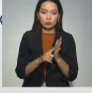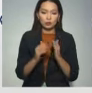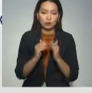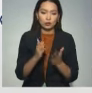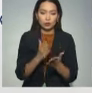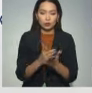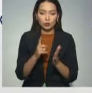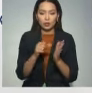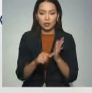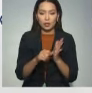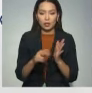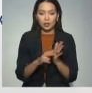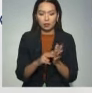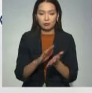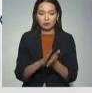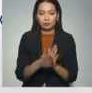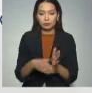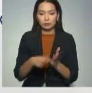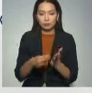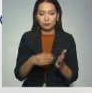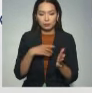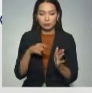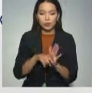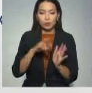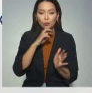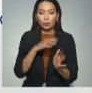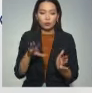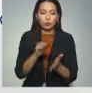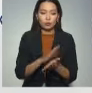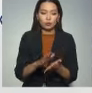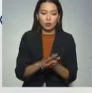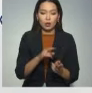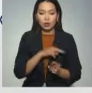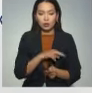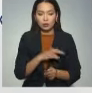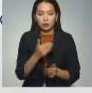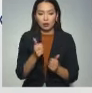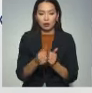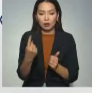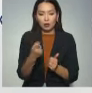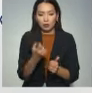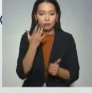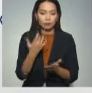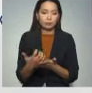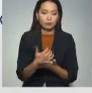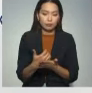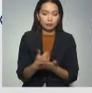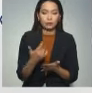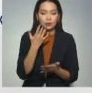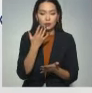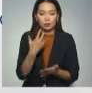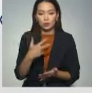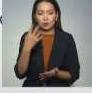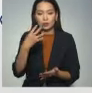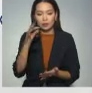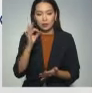Солардың 168-і келісімшарт жасады. Ол жердегі қоқысты Көкше тазалық серіктестігі апта сайын тегін шығарып келеді. Шамамен аптасына